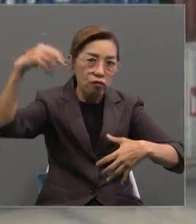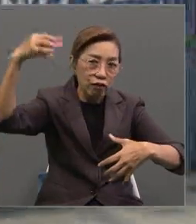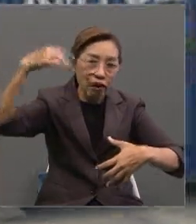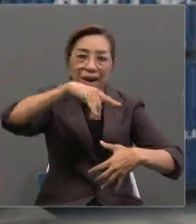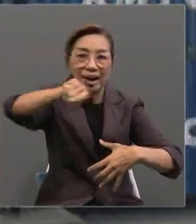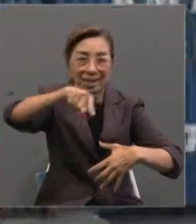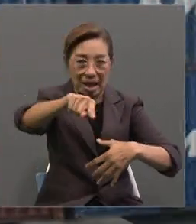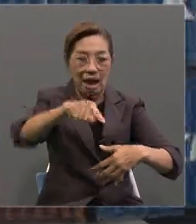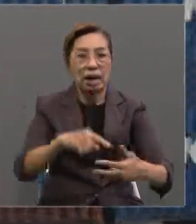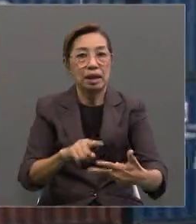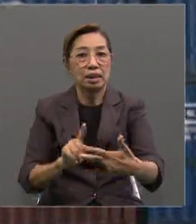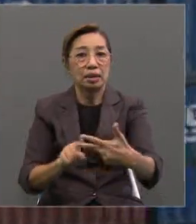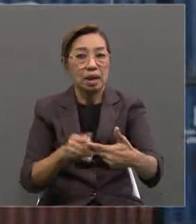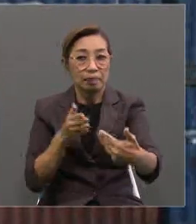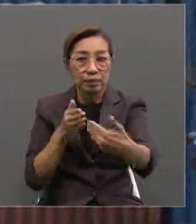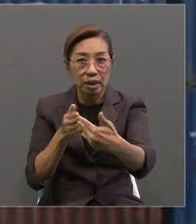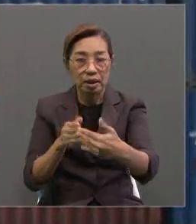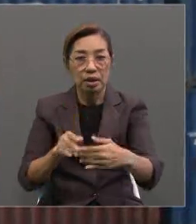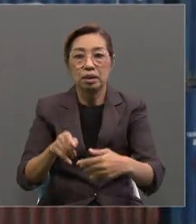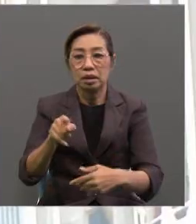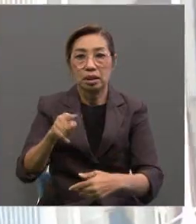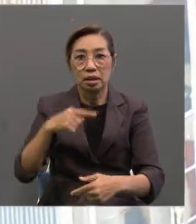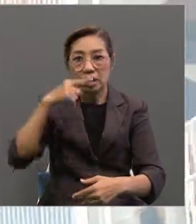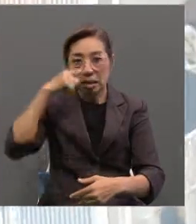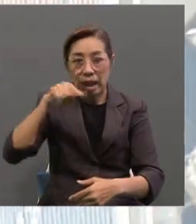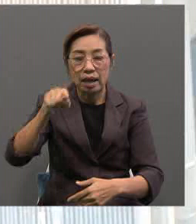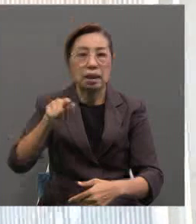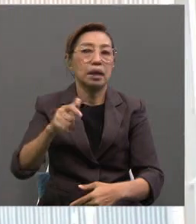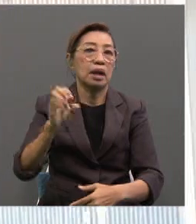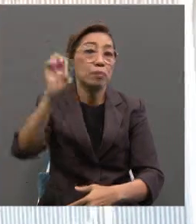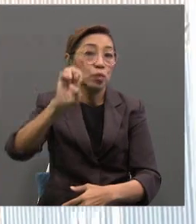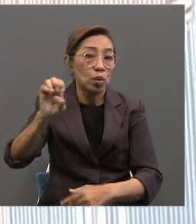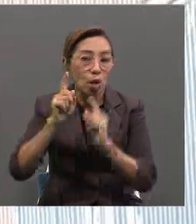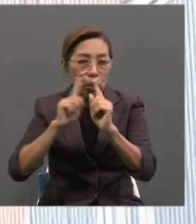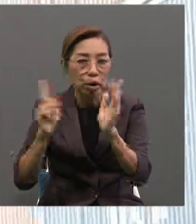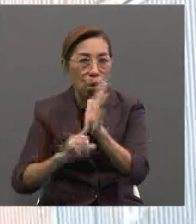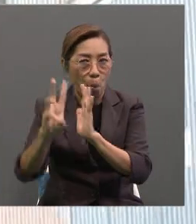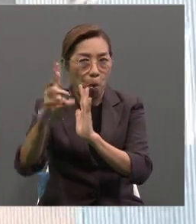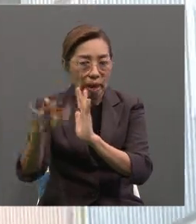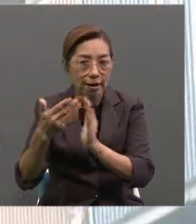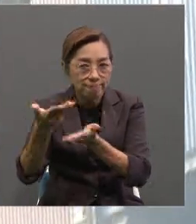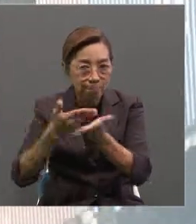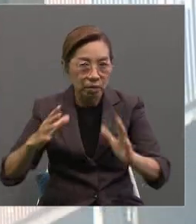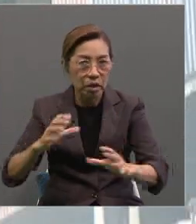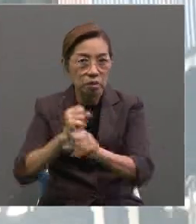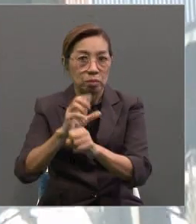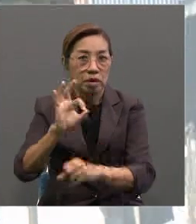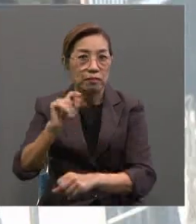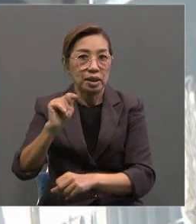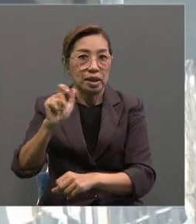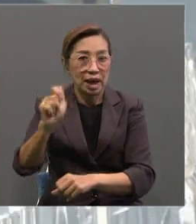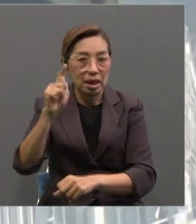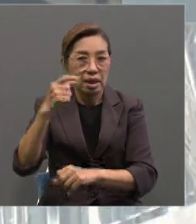ส่วนฉบับสุดท้ายค่ะเป็น ftaถ่ายแอสต้าเจรจาและ 6รอบตั้งเป้าหมายสรุปผลได้ช่วงกลางปี